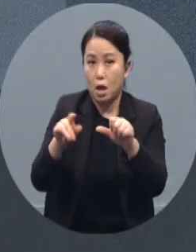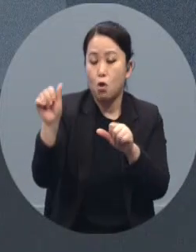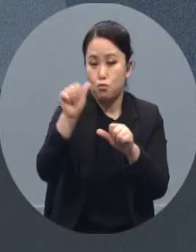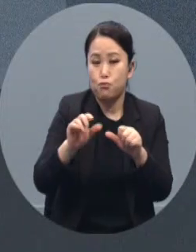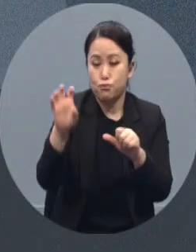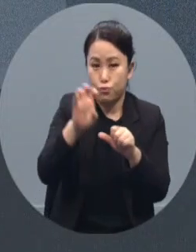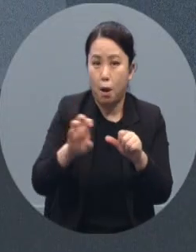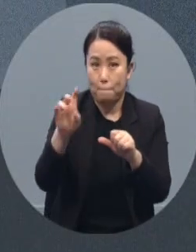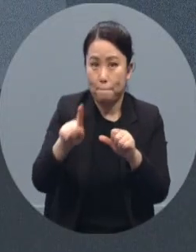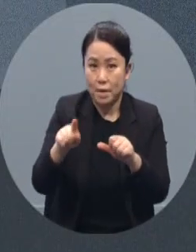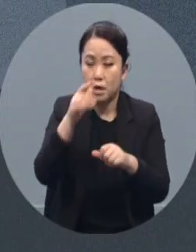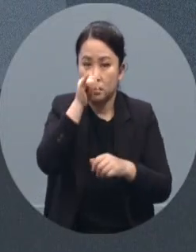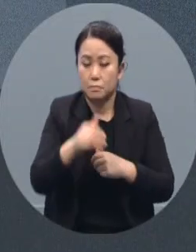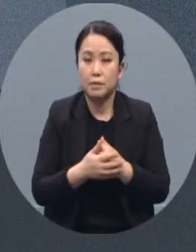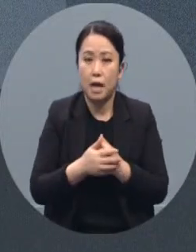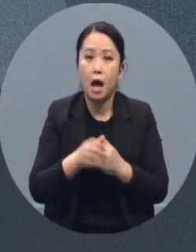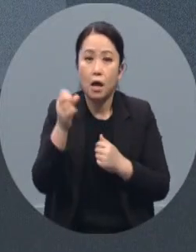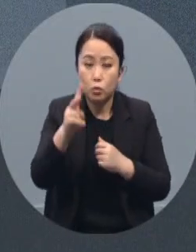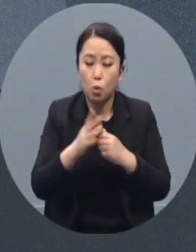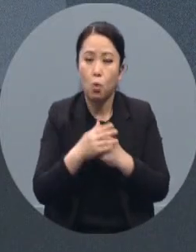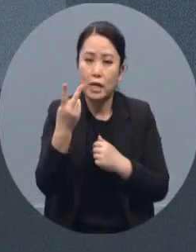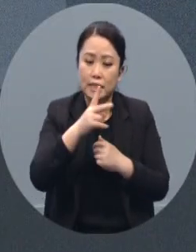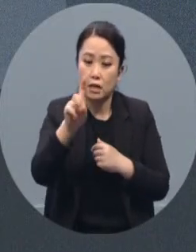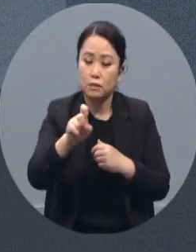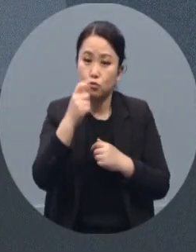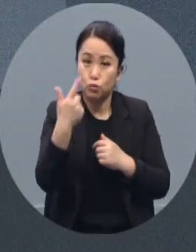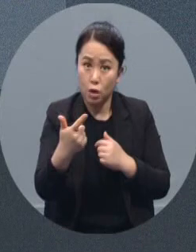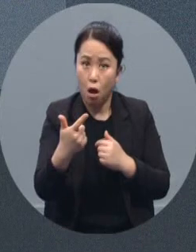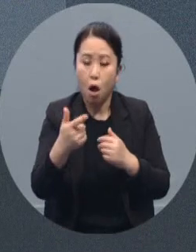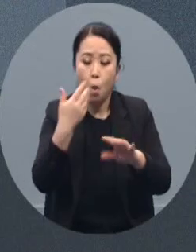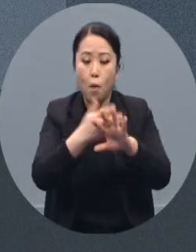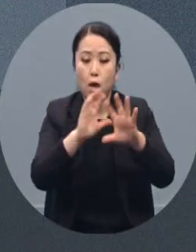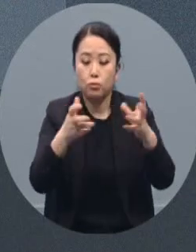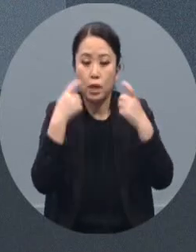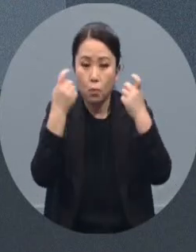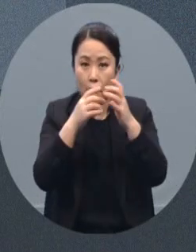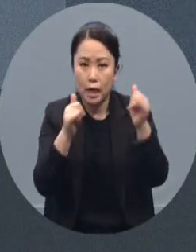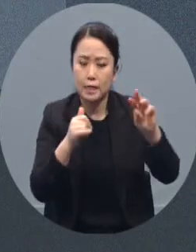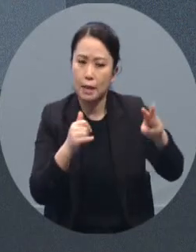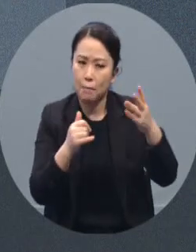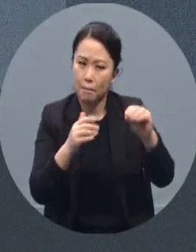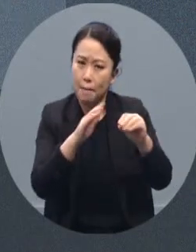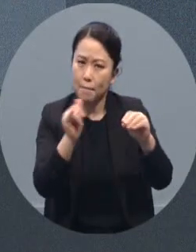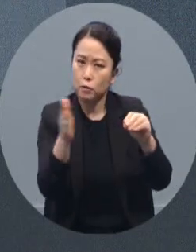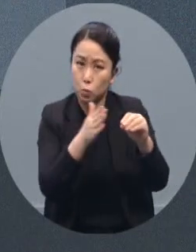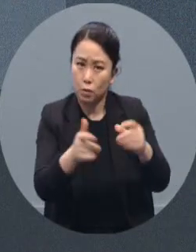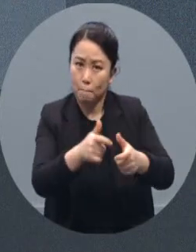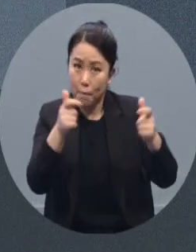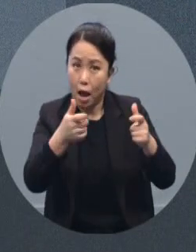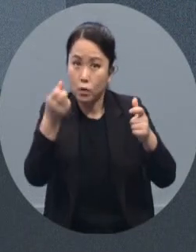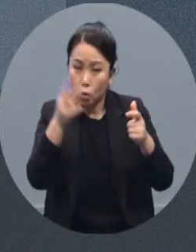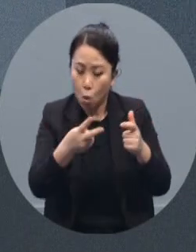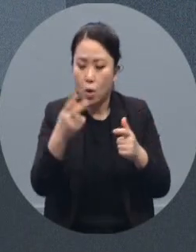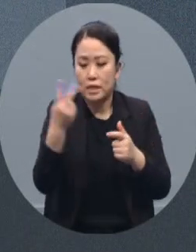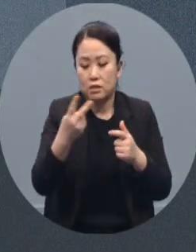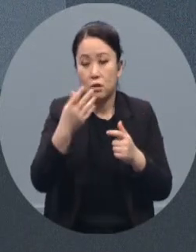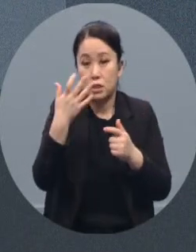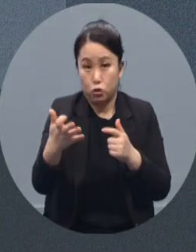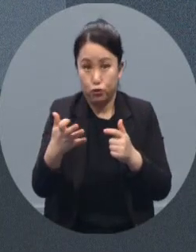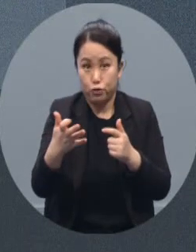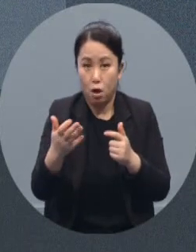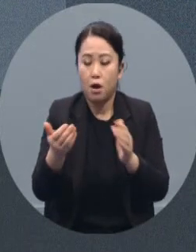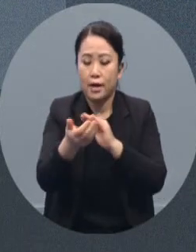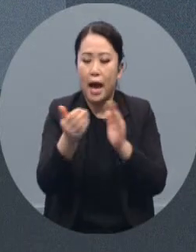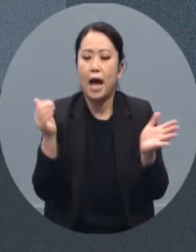부산에는 외국인 관광객들이 지난 2016년 300만 명까지 몰렸고 코로나19 직전인 2019년까지만 해도 260만